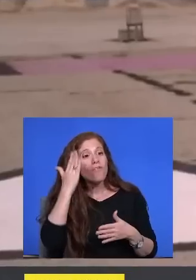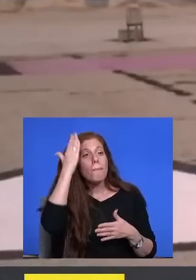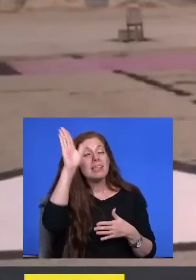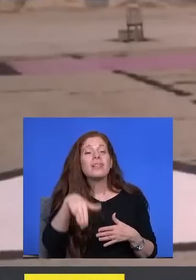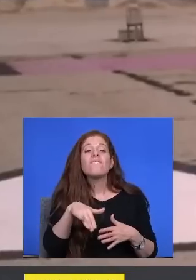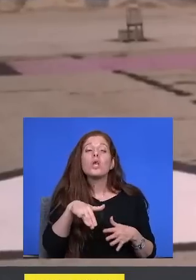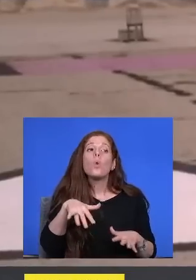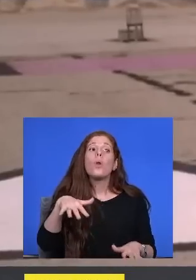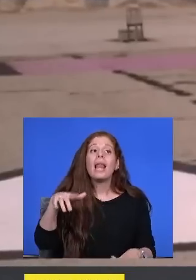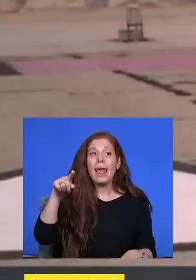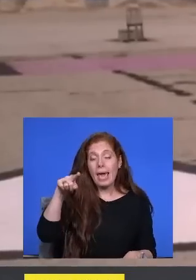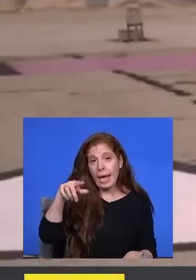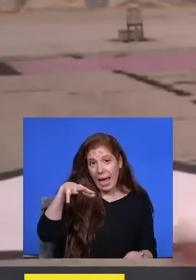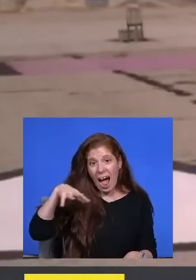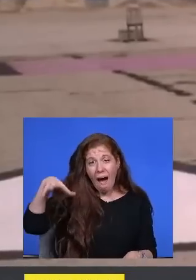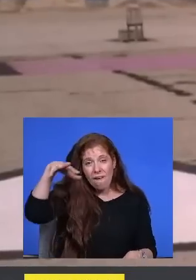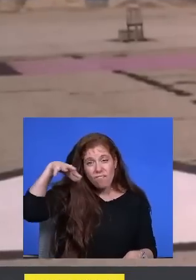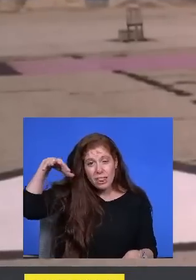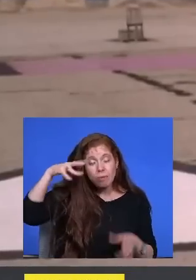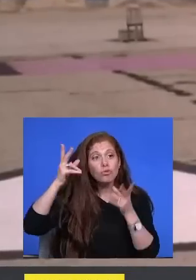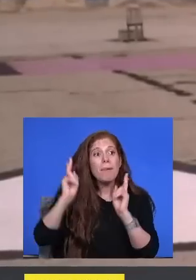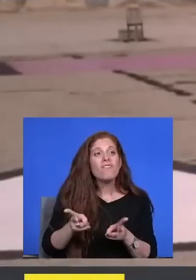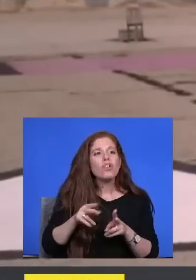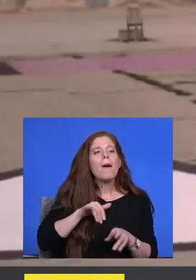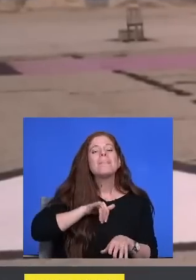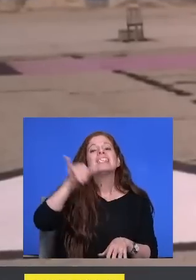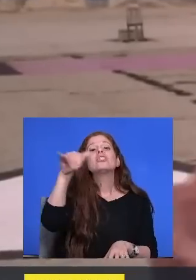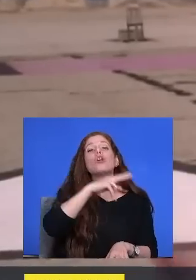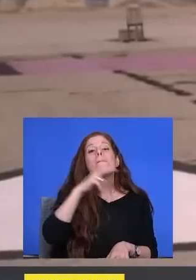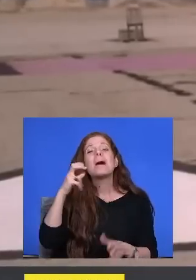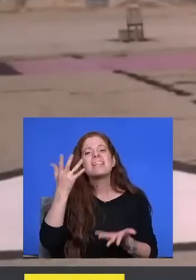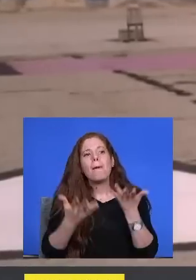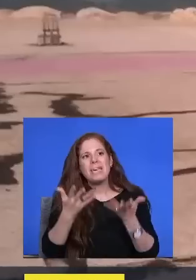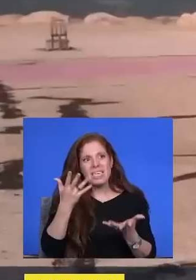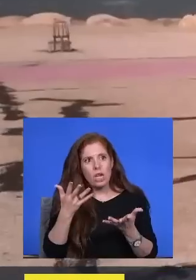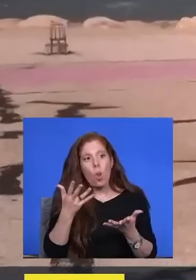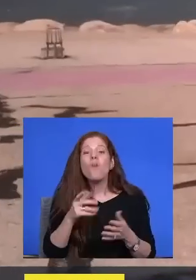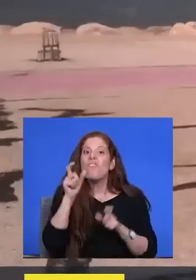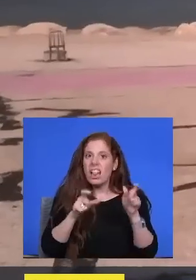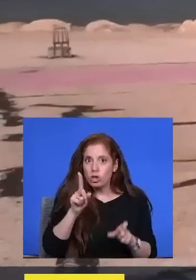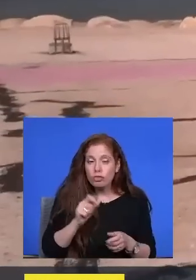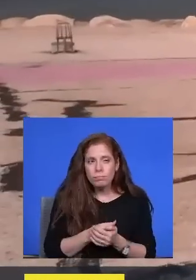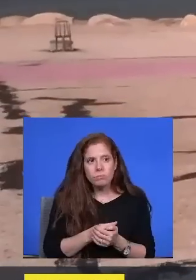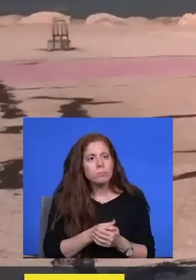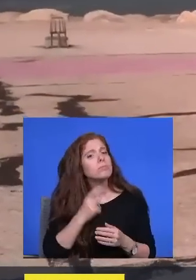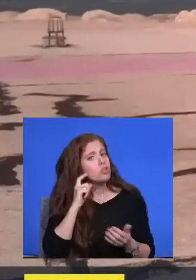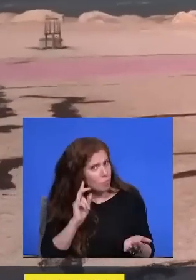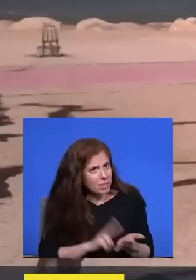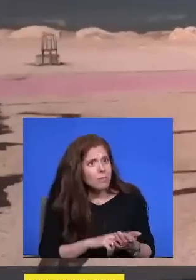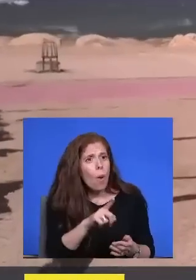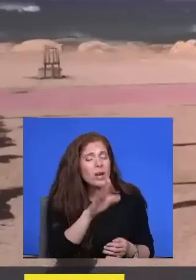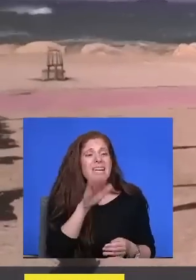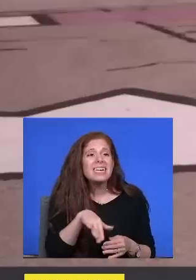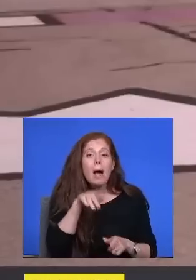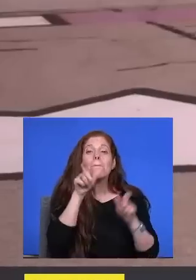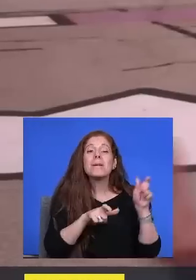לחבילות לרחפנים שמאפשרים הטסה של 200 קילו והטסת אנשים. כן, כן, שמעתם נכון, גם הטסה של